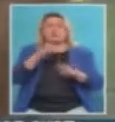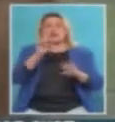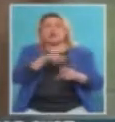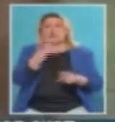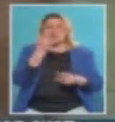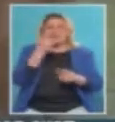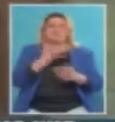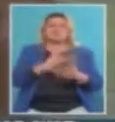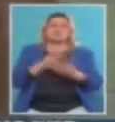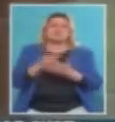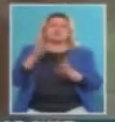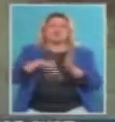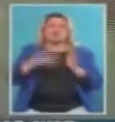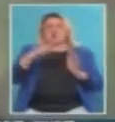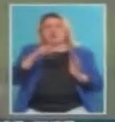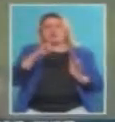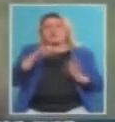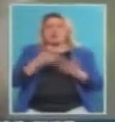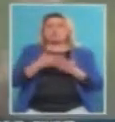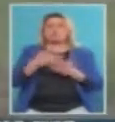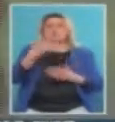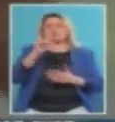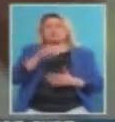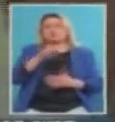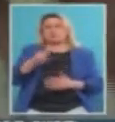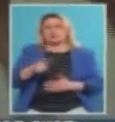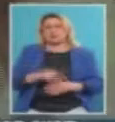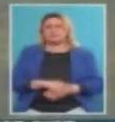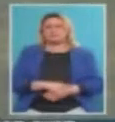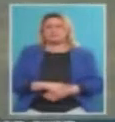размере 20 МРП. Это около 50 тысяч тенге.